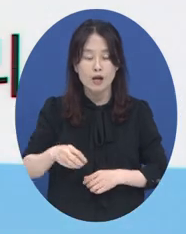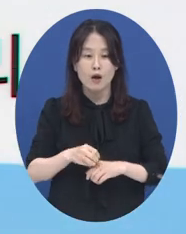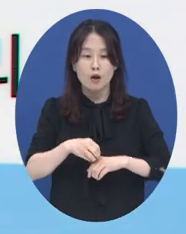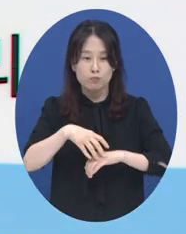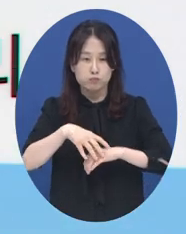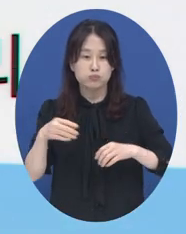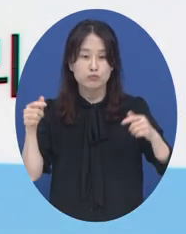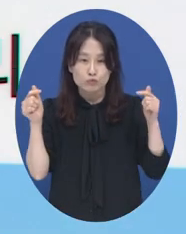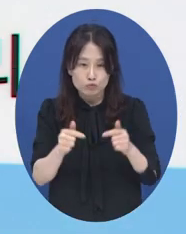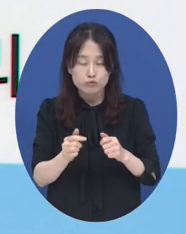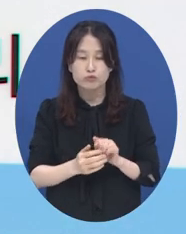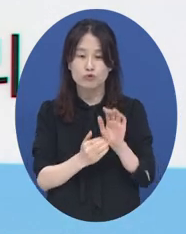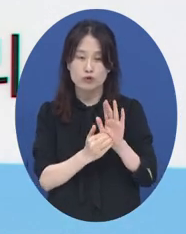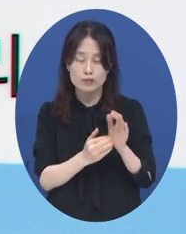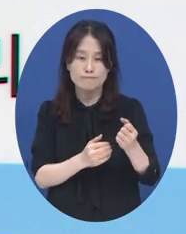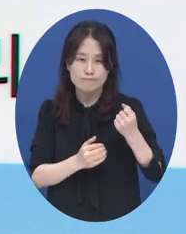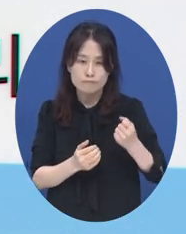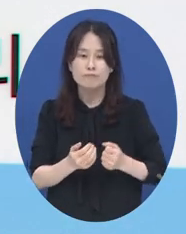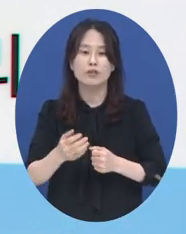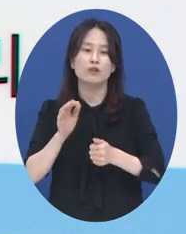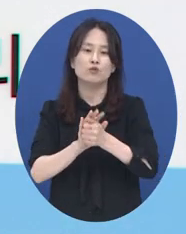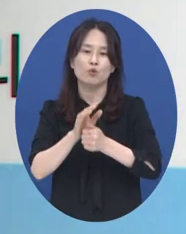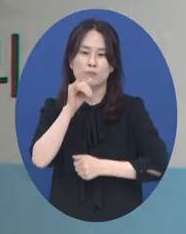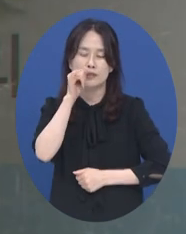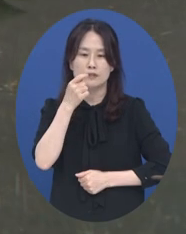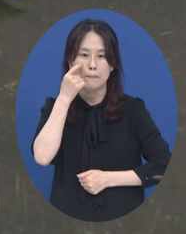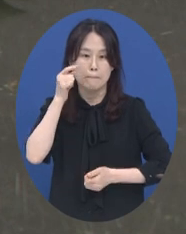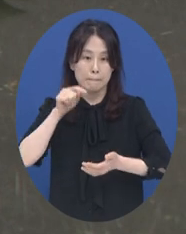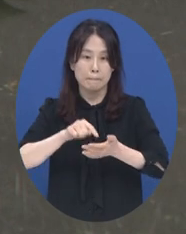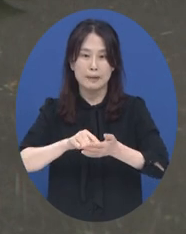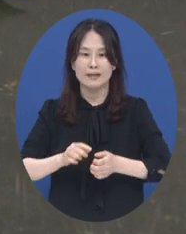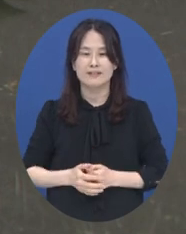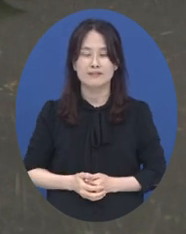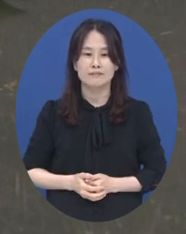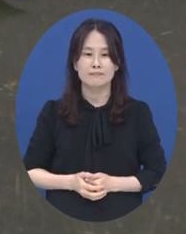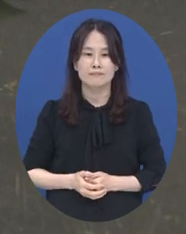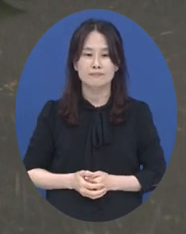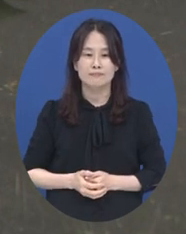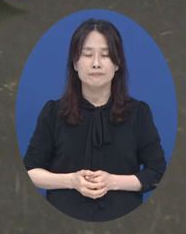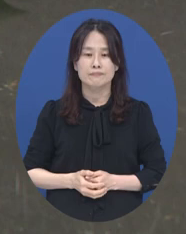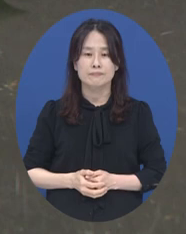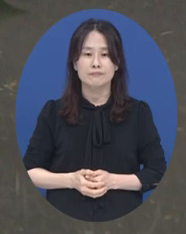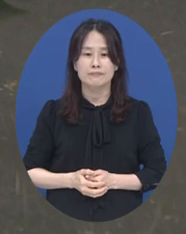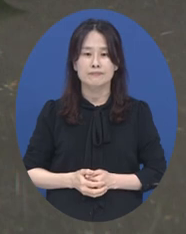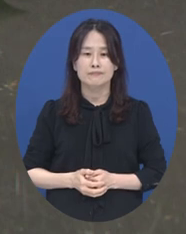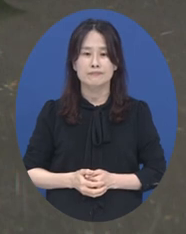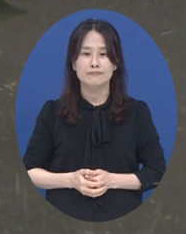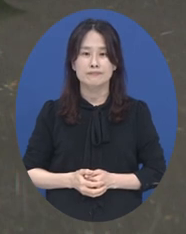면역력 회복에 도움이 되는 성분이 함유돼 있었습니다. 경기지TV 최지연입니다.